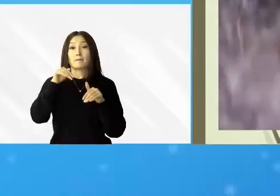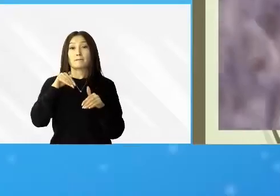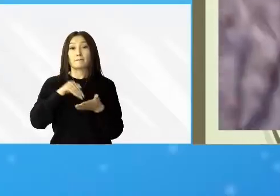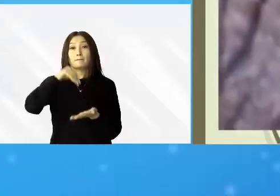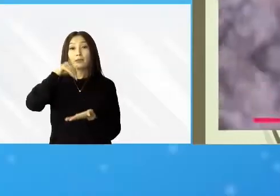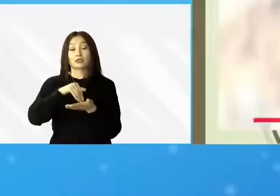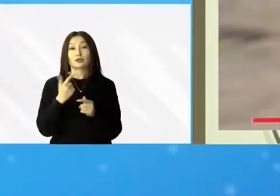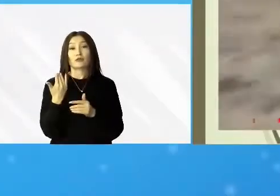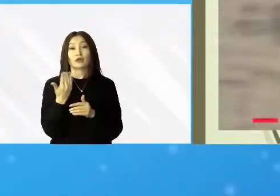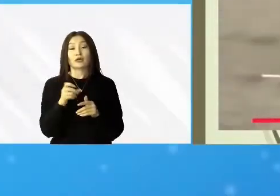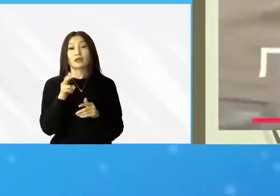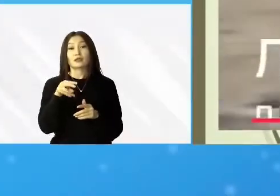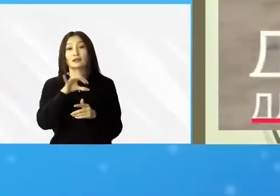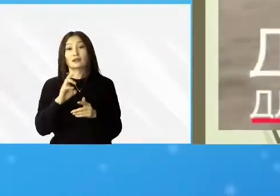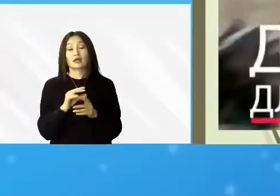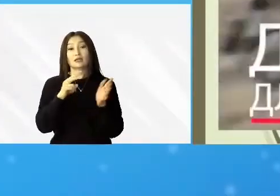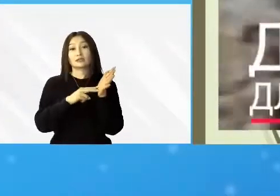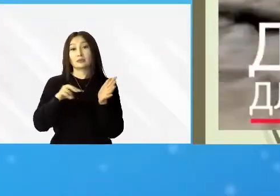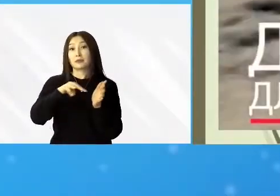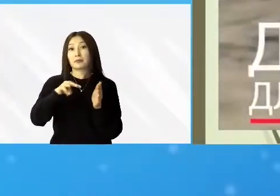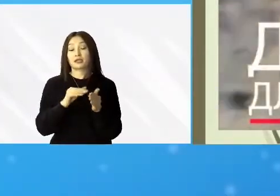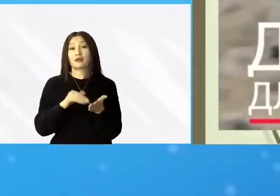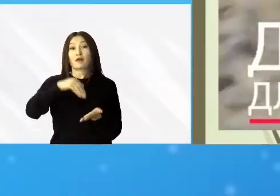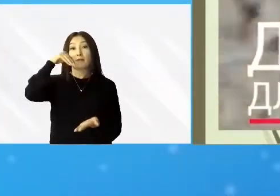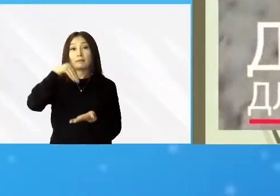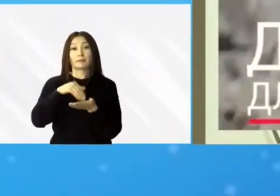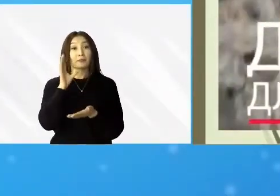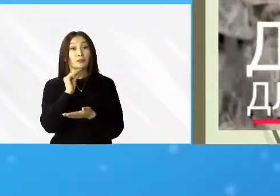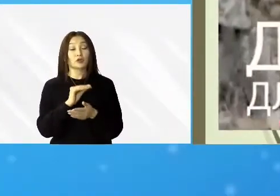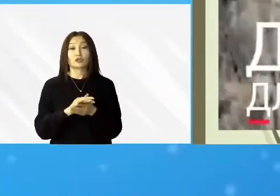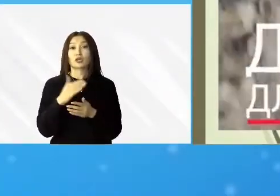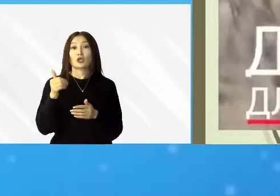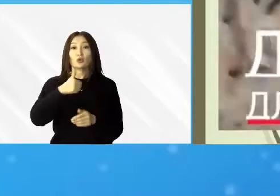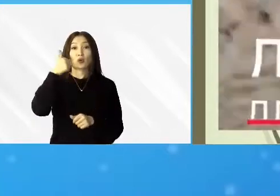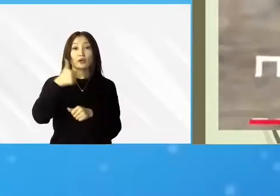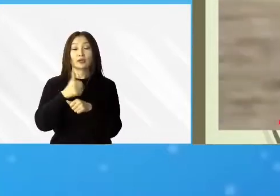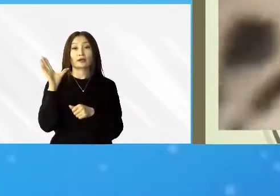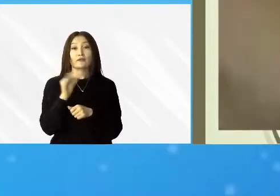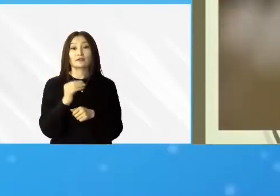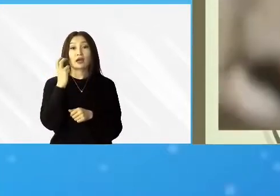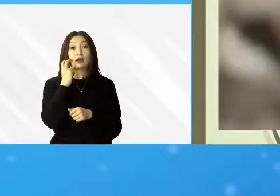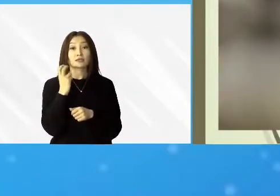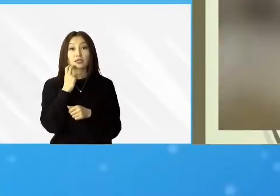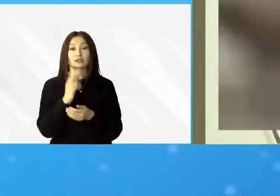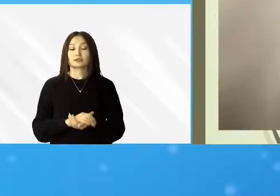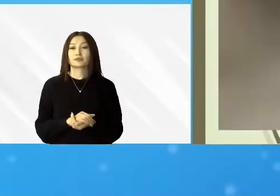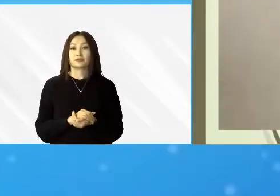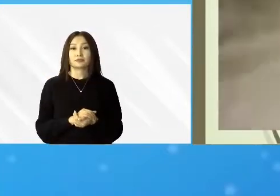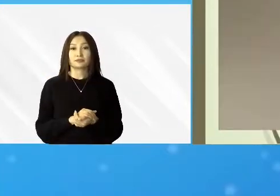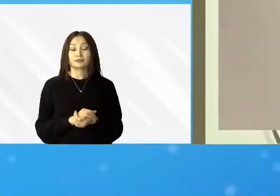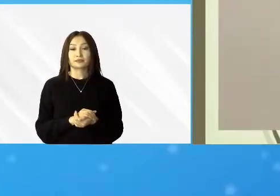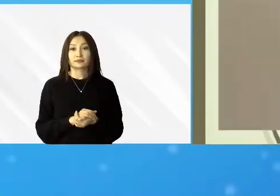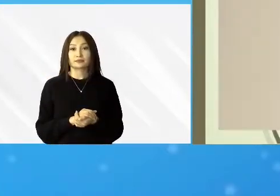неудивительно, ведь их длина может достигать 7 метров. Абсолютный рекорд среди всех кошачьих.